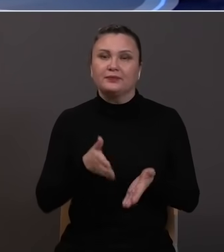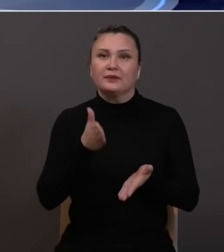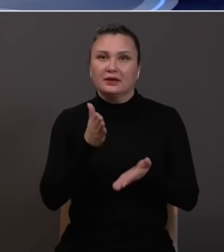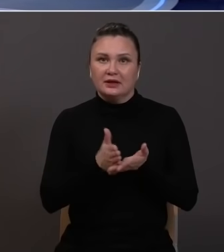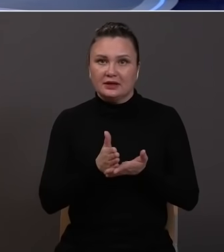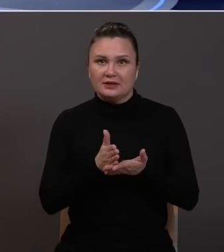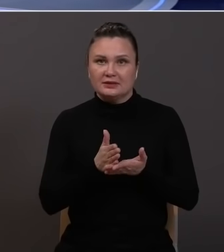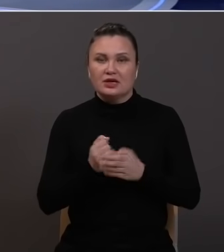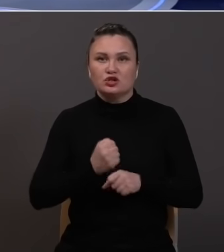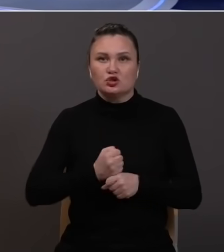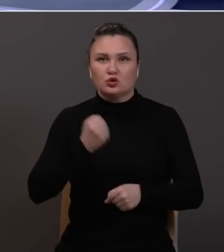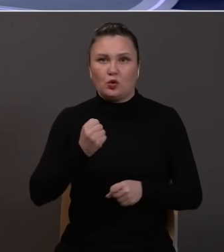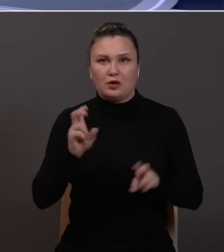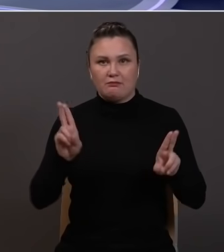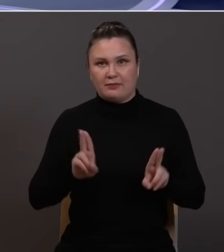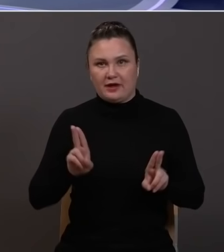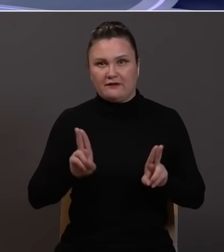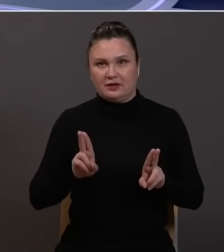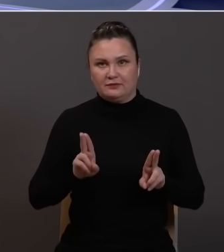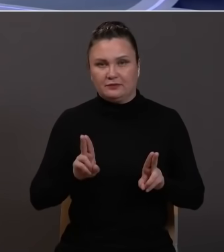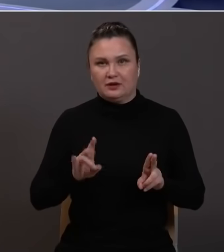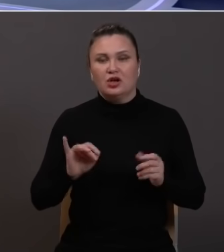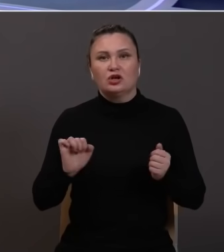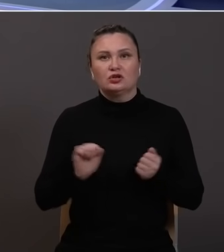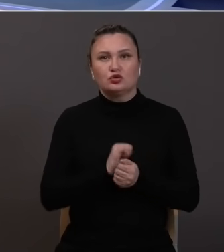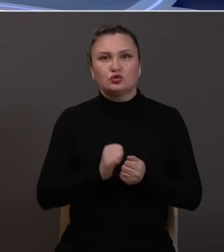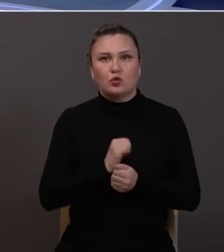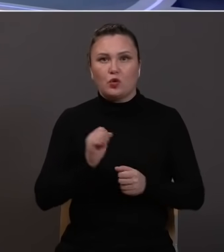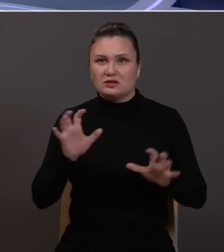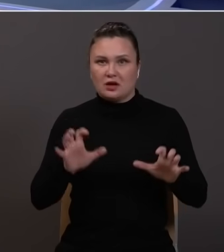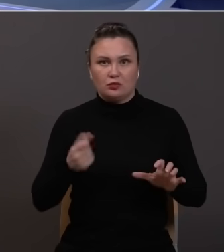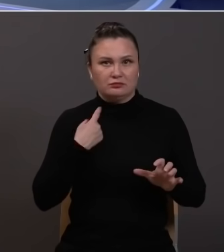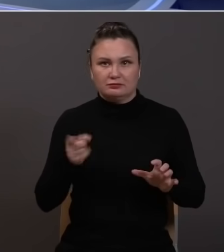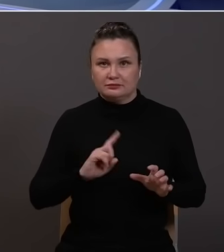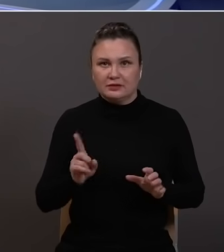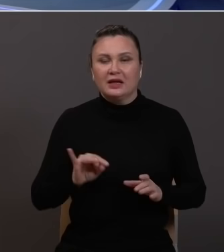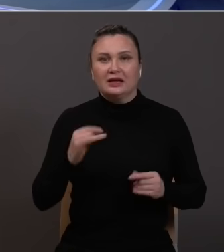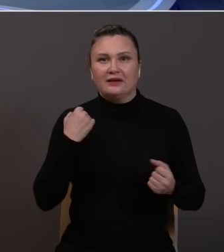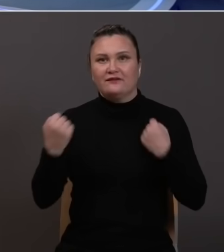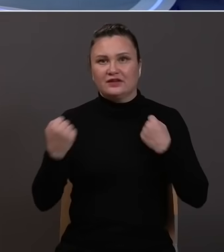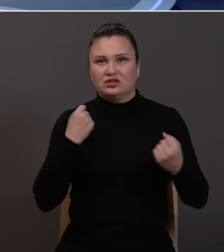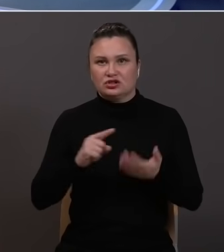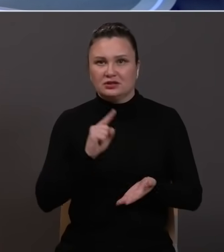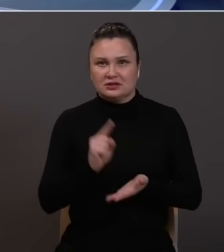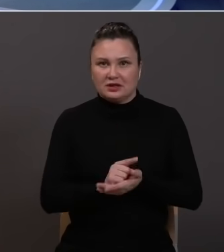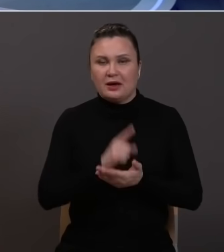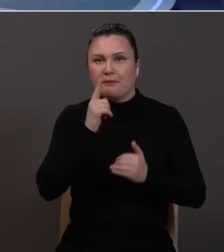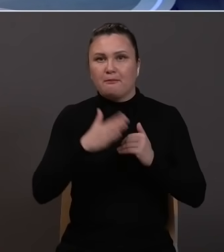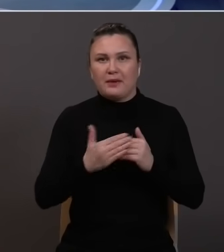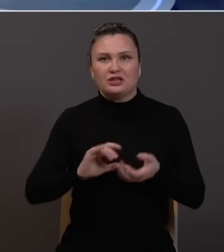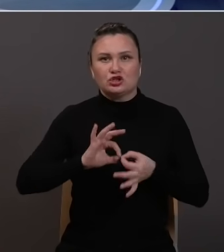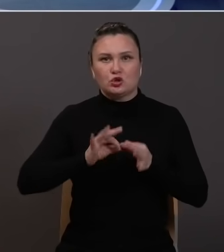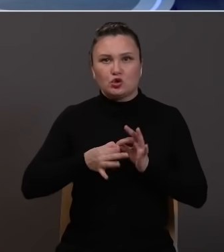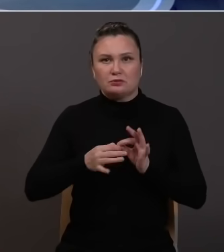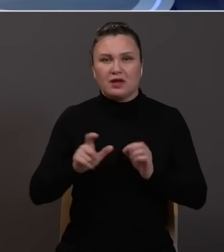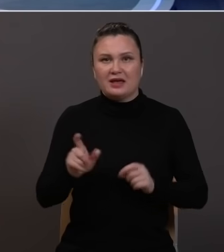есть там строгие правила, начиная от сухого закона, заканчивая физической подготовкой перед сложными